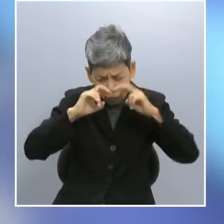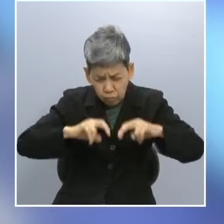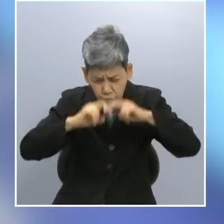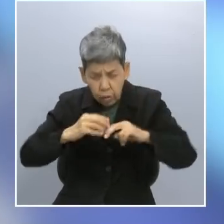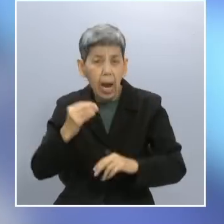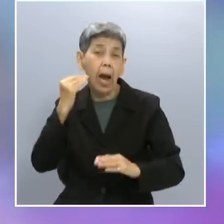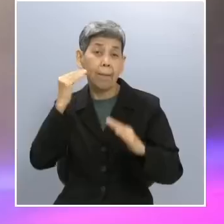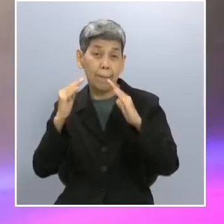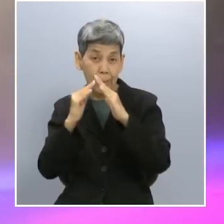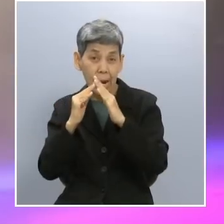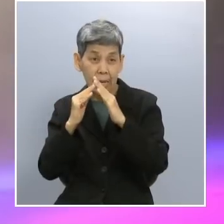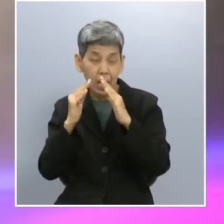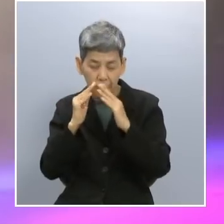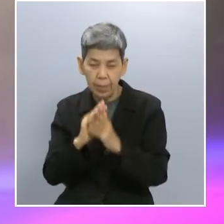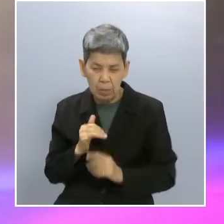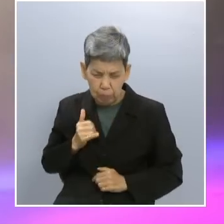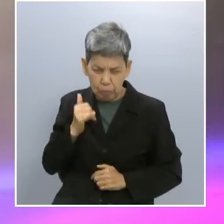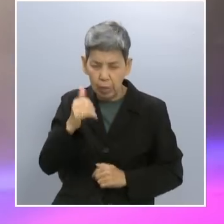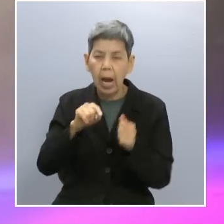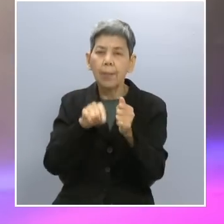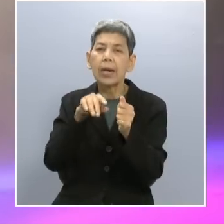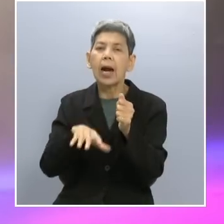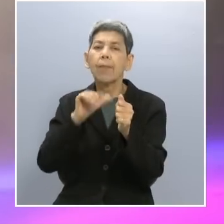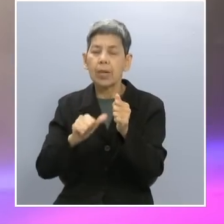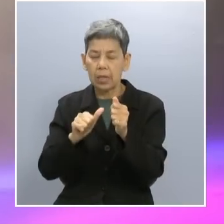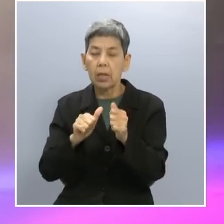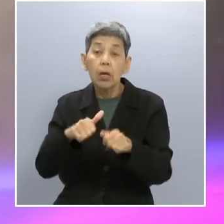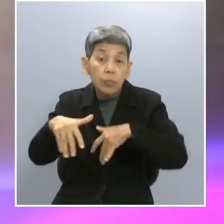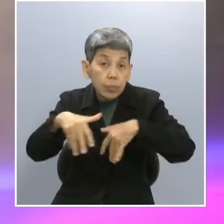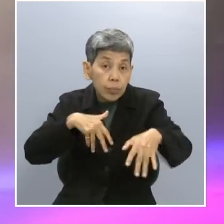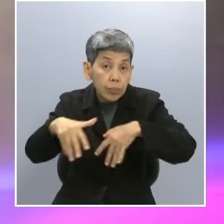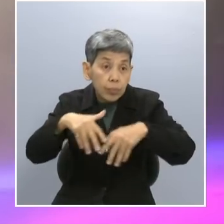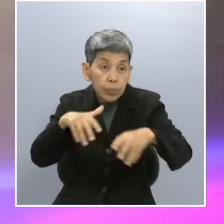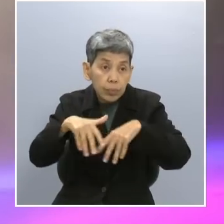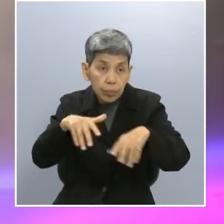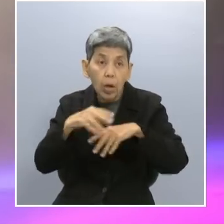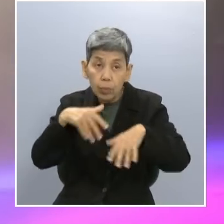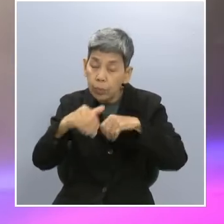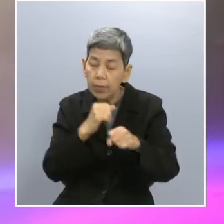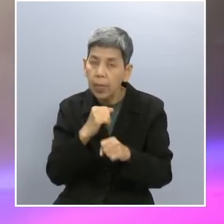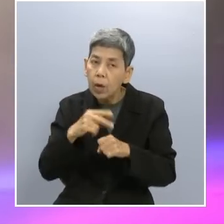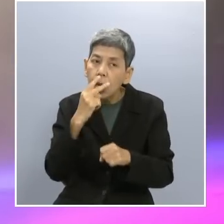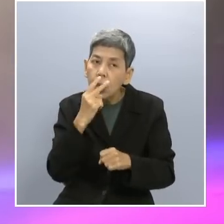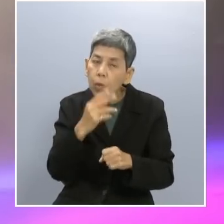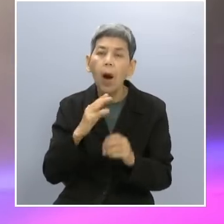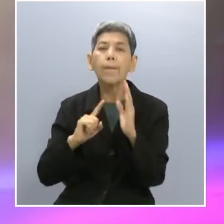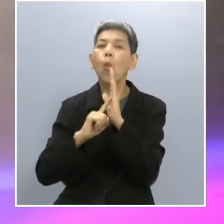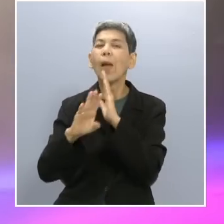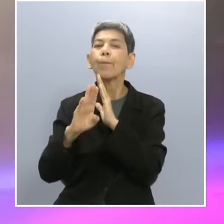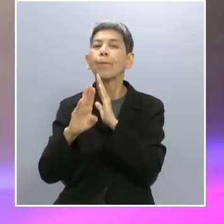ไปที่บ้านของสามีคือจ่ากบนี่แหละครับที่อำเภอเมืองที่ชาวบ้านเขานี่นะฮะที่บุรีรัมย์